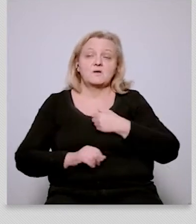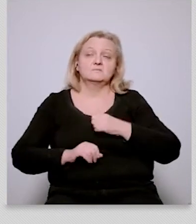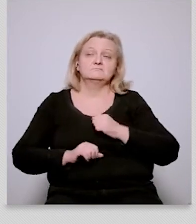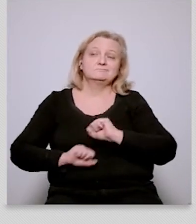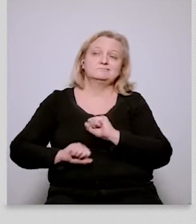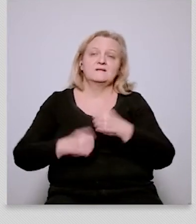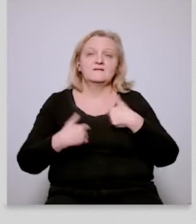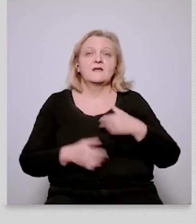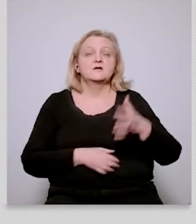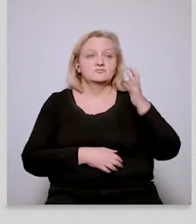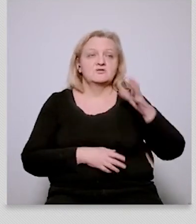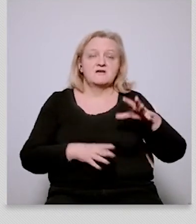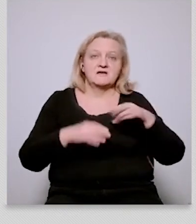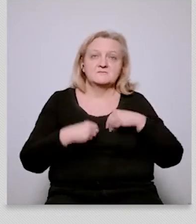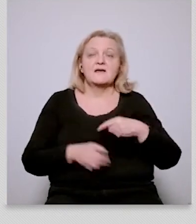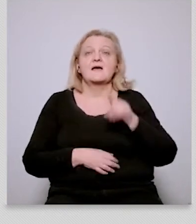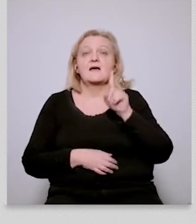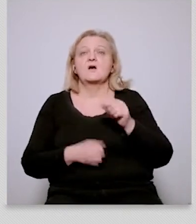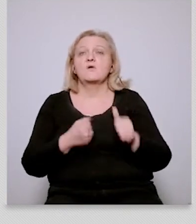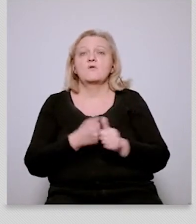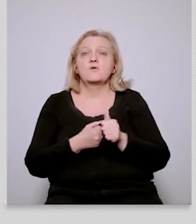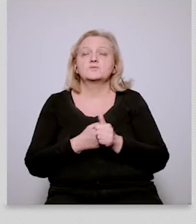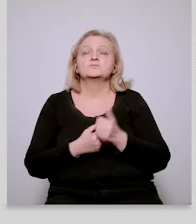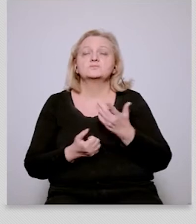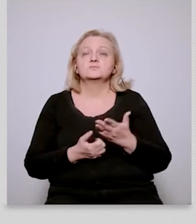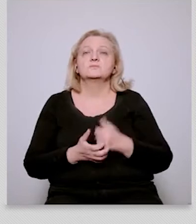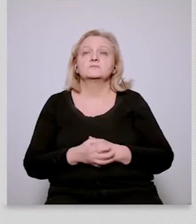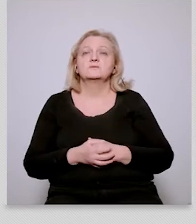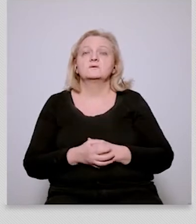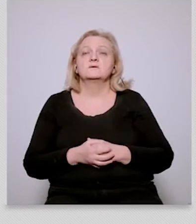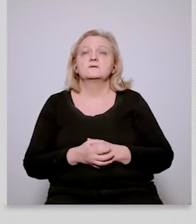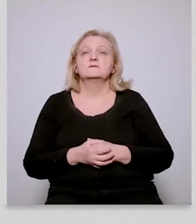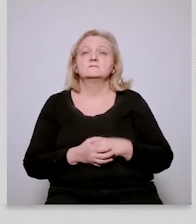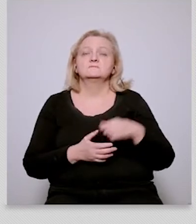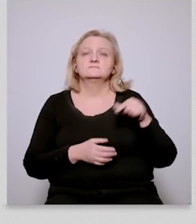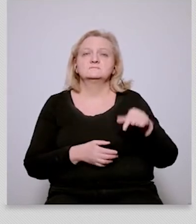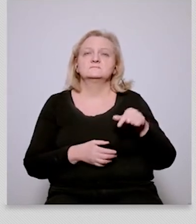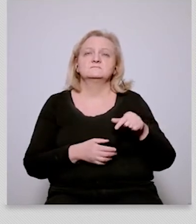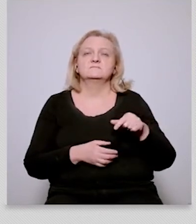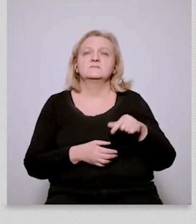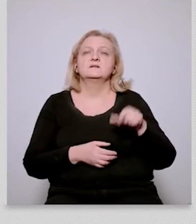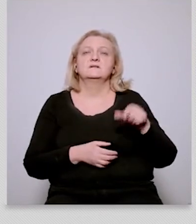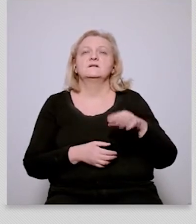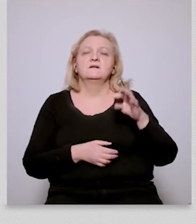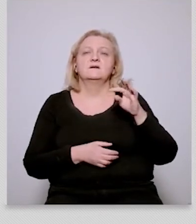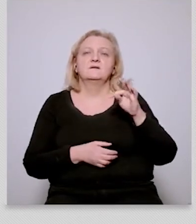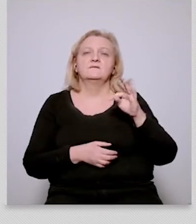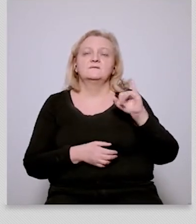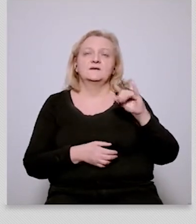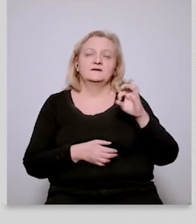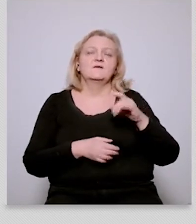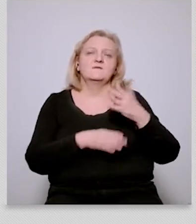to zaakceptowali natomiast jeżeli chodzi o Fit for 55 to tagle wszyscy są przeciwko